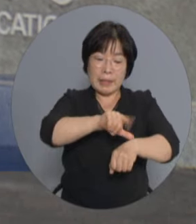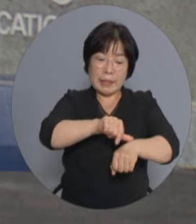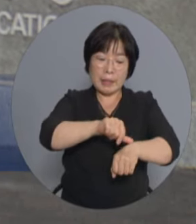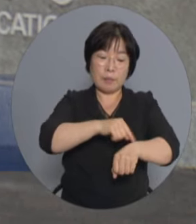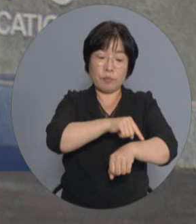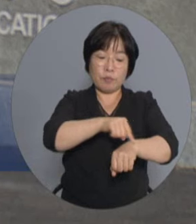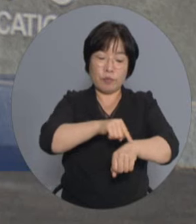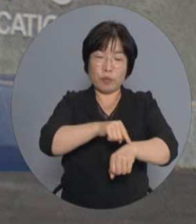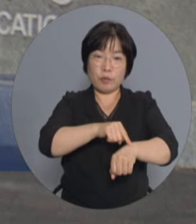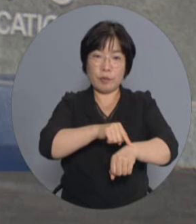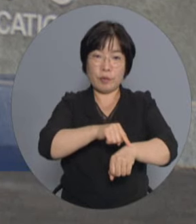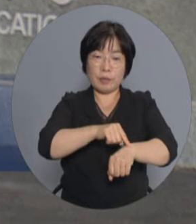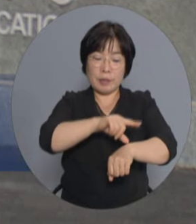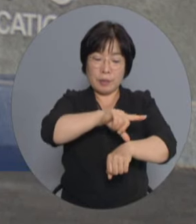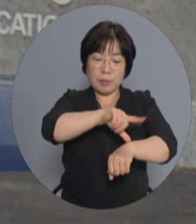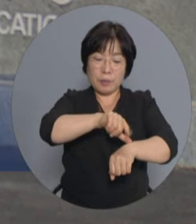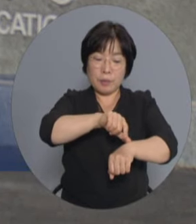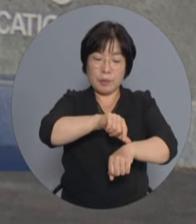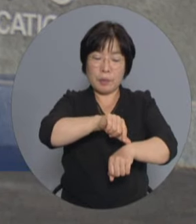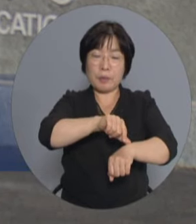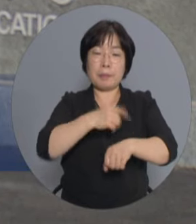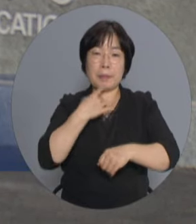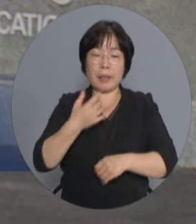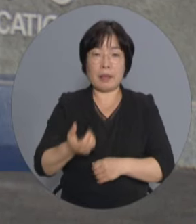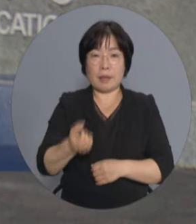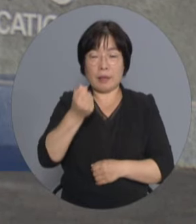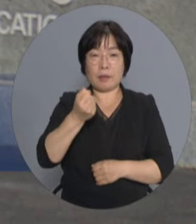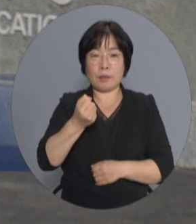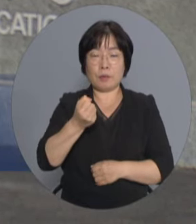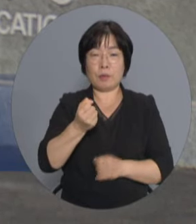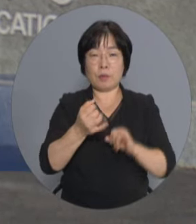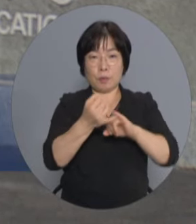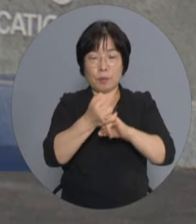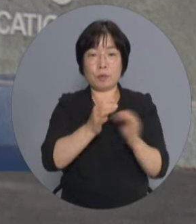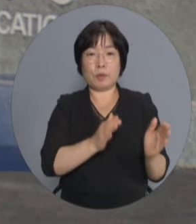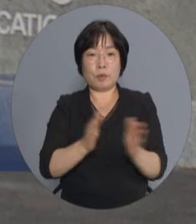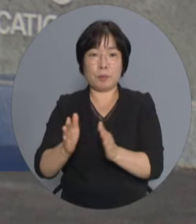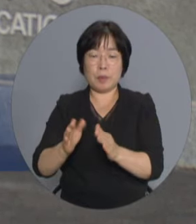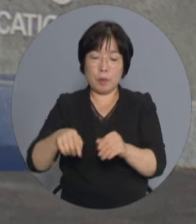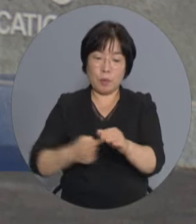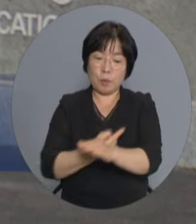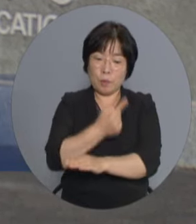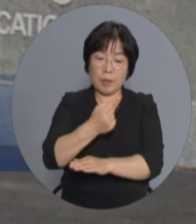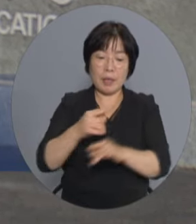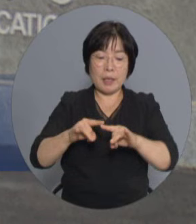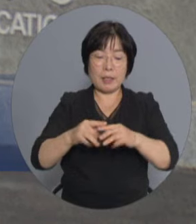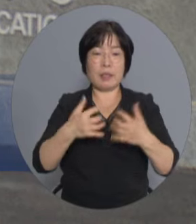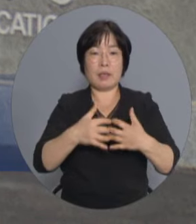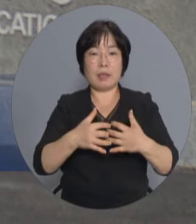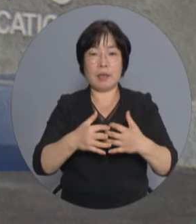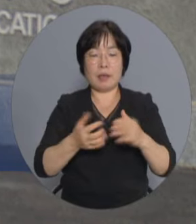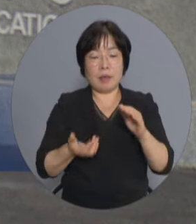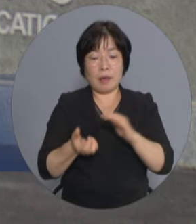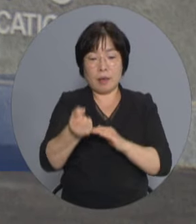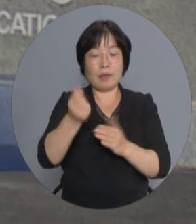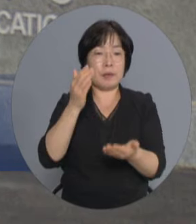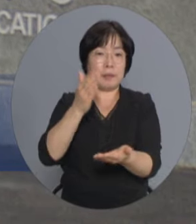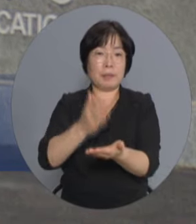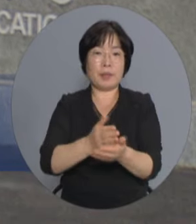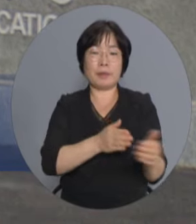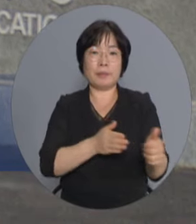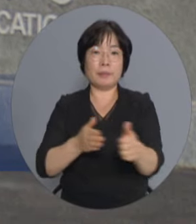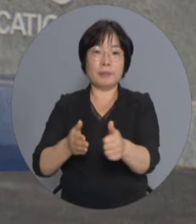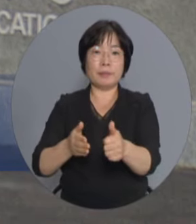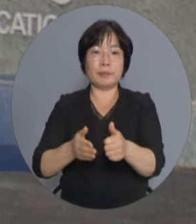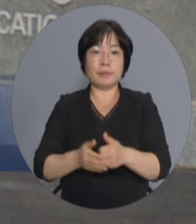분침, 그리고 초침이 있는 아날로그 시계를 꼭 준비하시고 그 이외의 전자기기는 가져오지